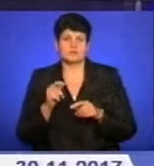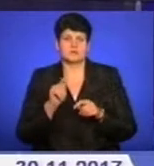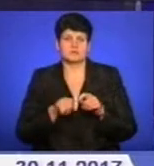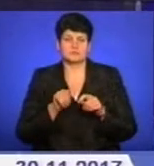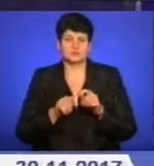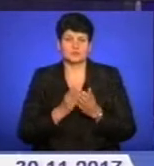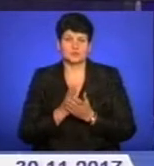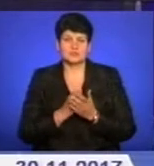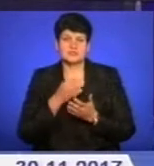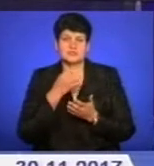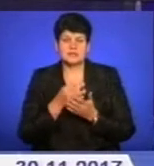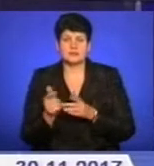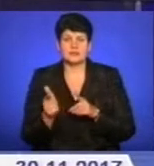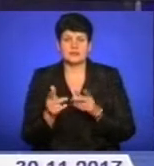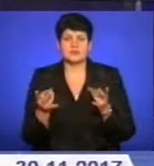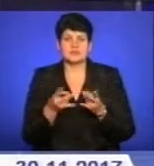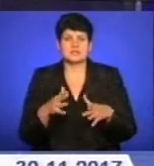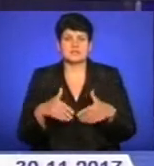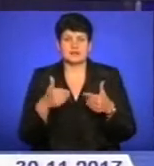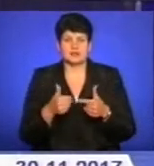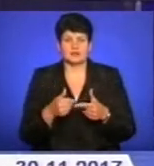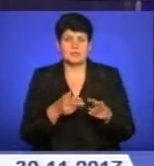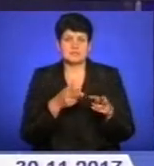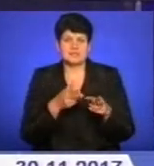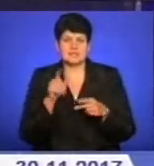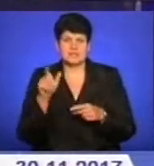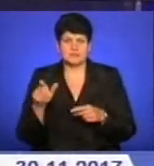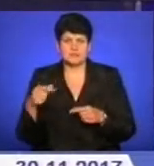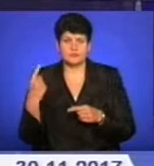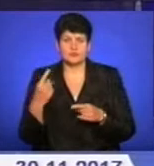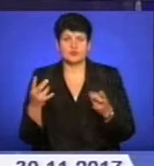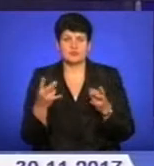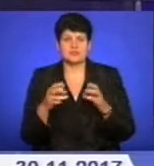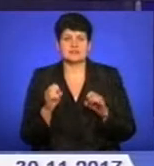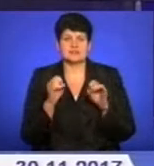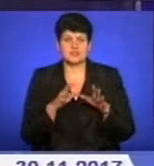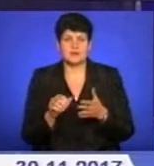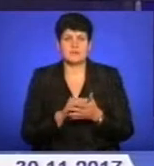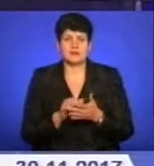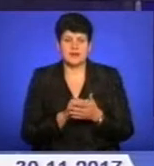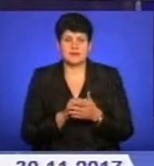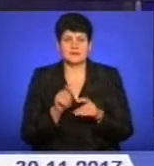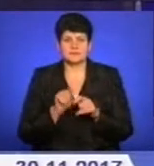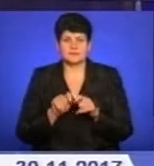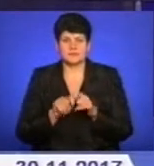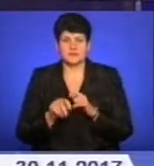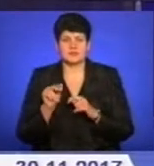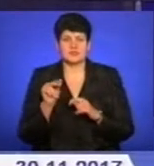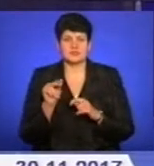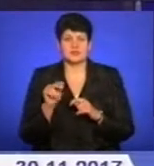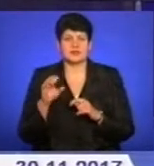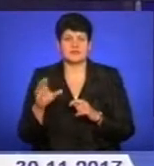членам комісії підготувати відповідне звернення до мисливців області щодо необхідності здачі матеріалу на дослідження АЧС від